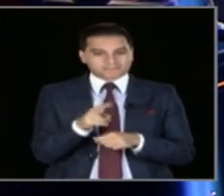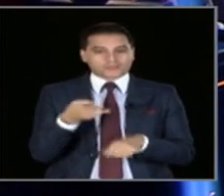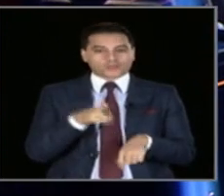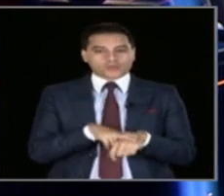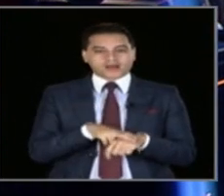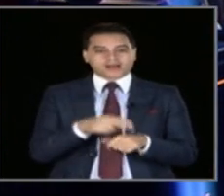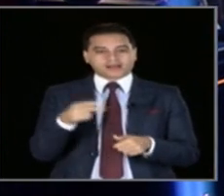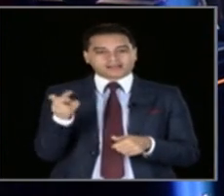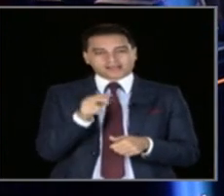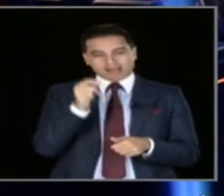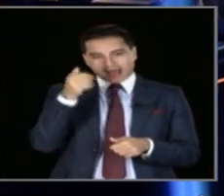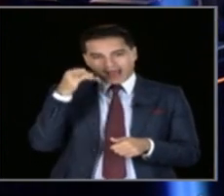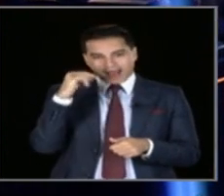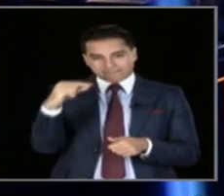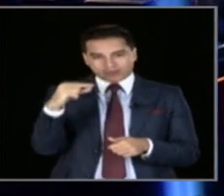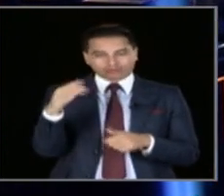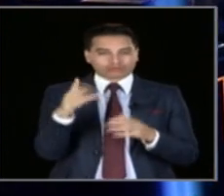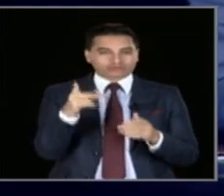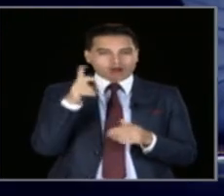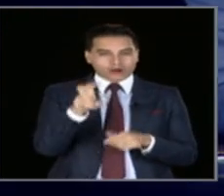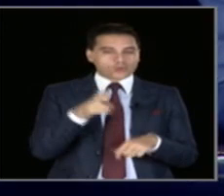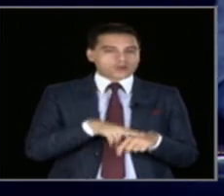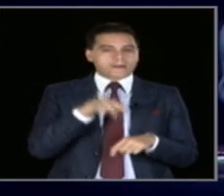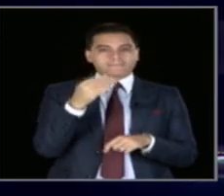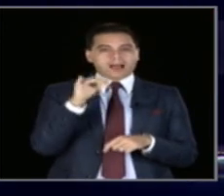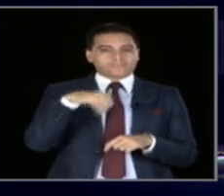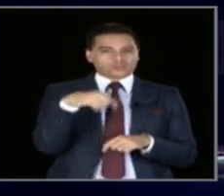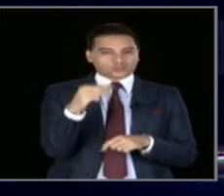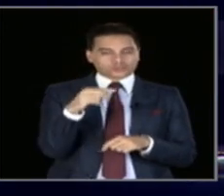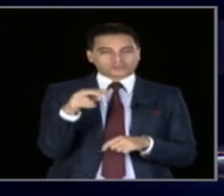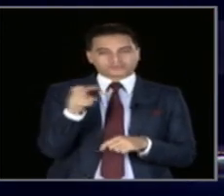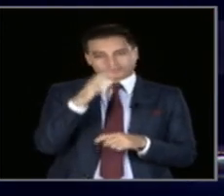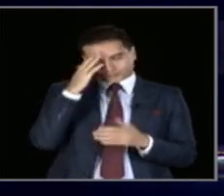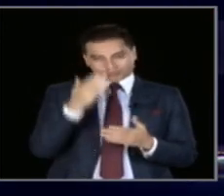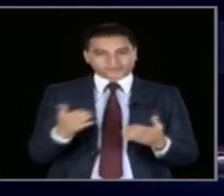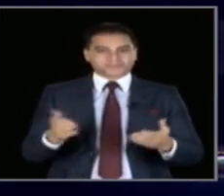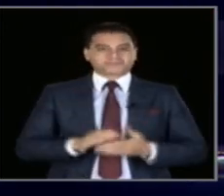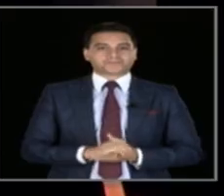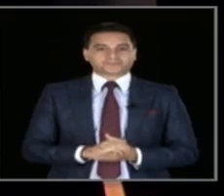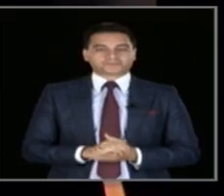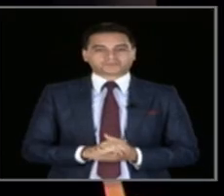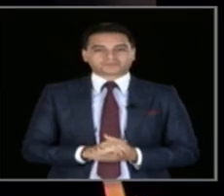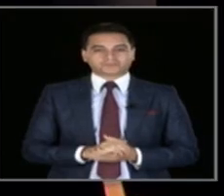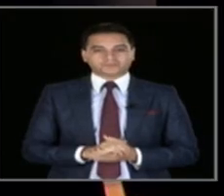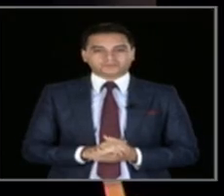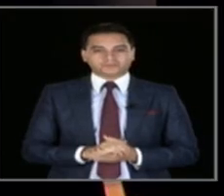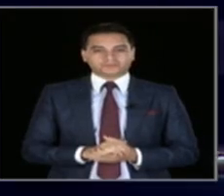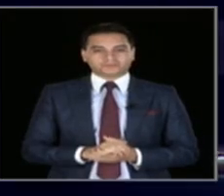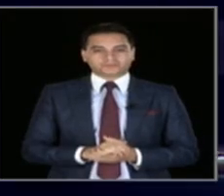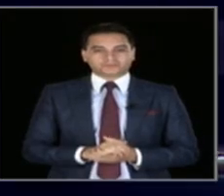احمد طارق ومحمود. وطبعا بنشكر كرولوس وحمزة. حمزة